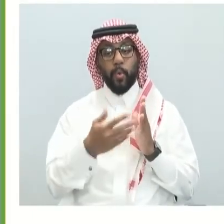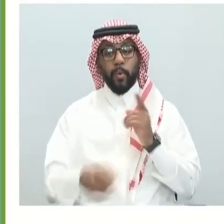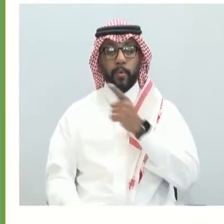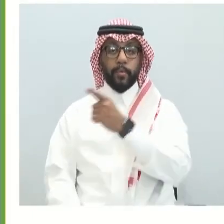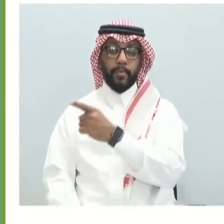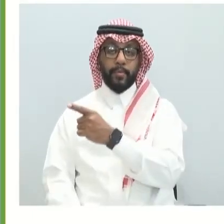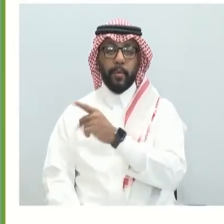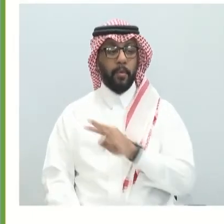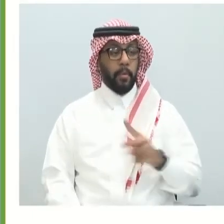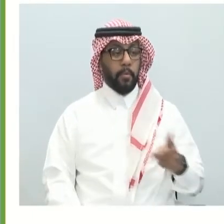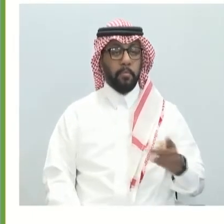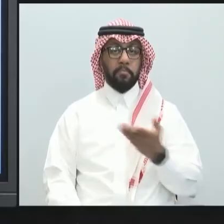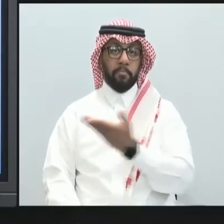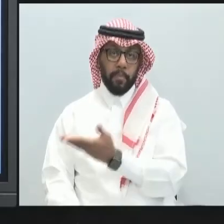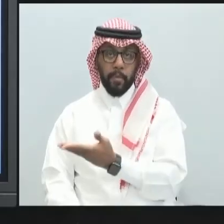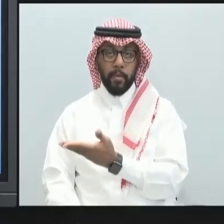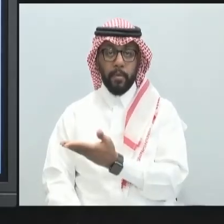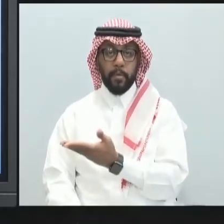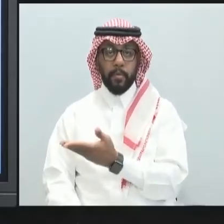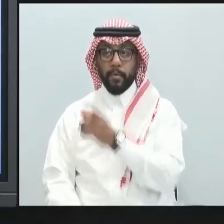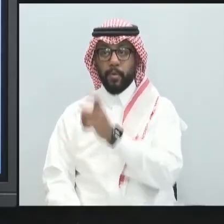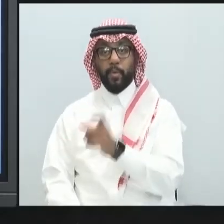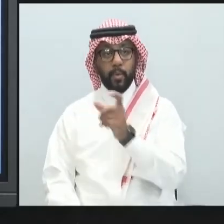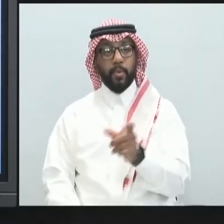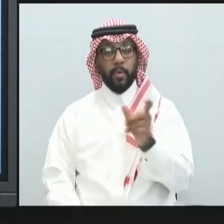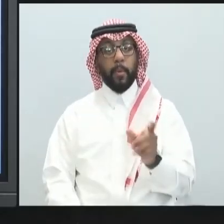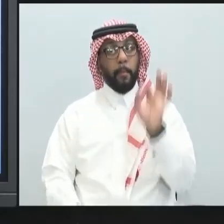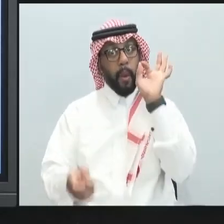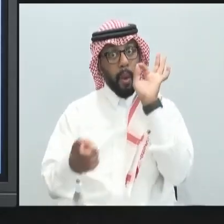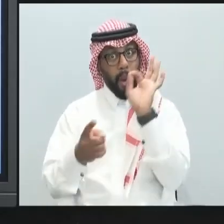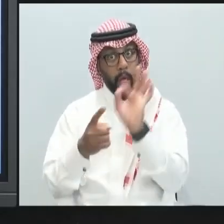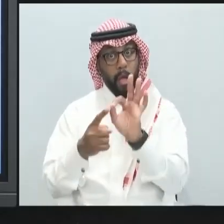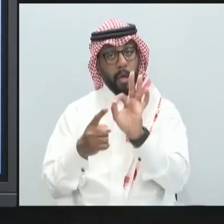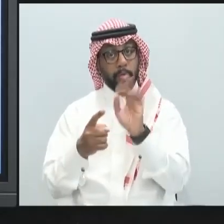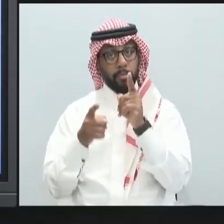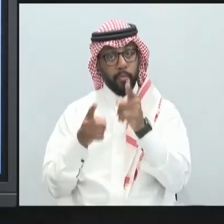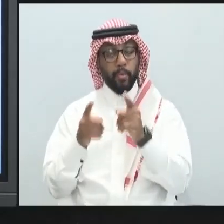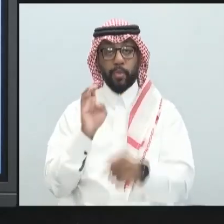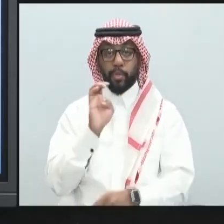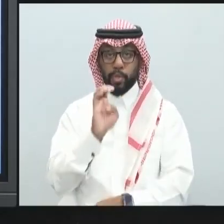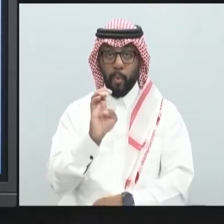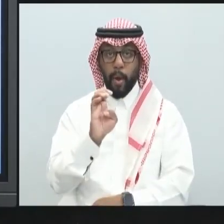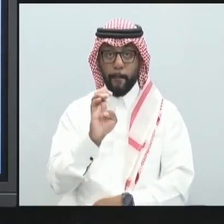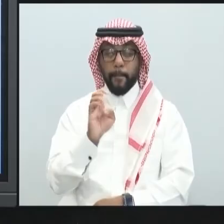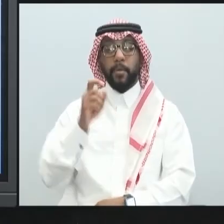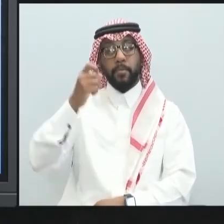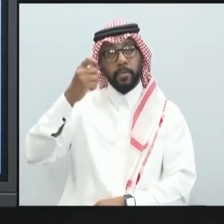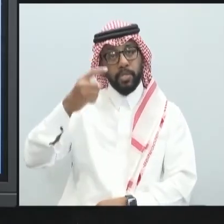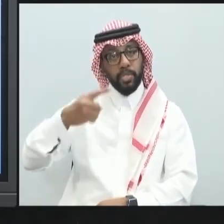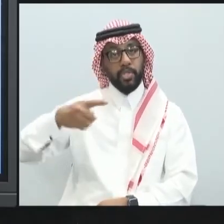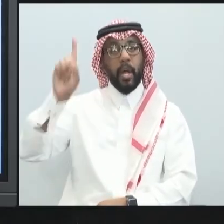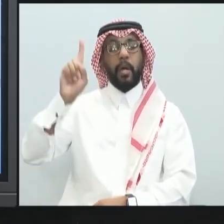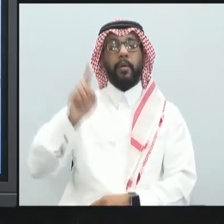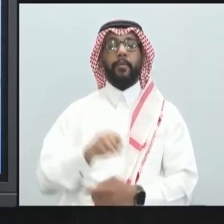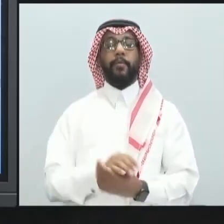تختلف قليلا ولكن ينبغي ان تكون اجابه صحيحه لابد ان يكون